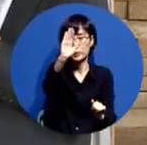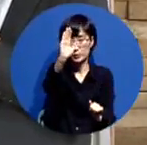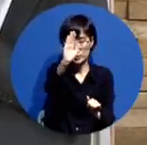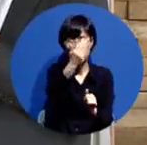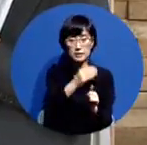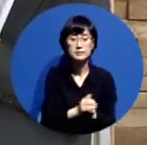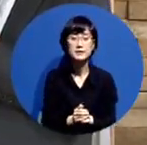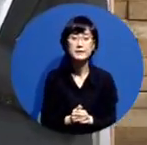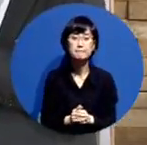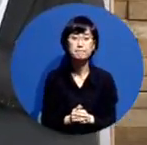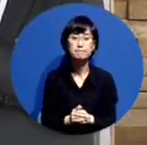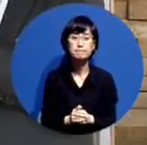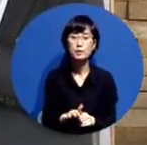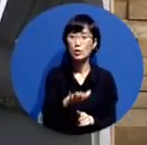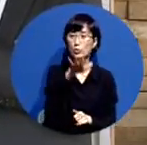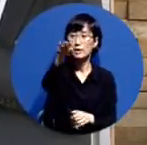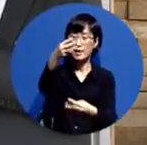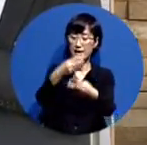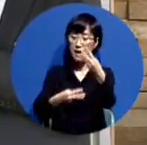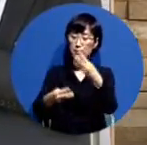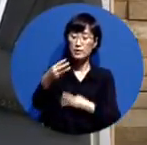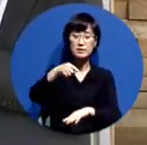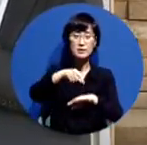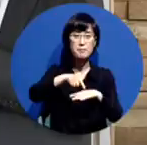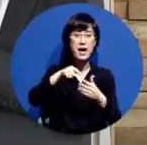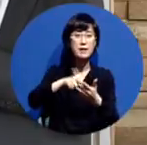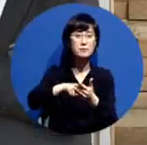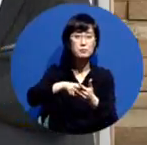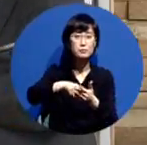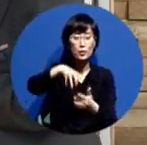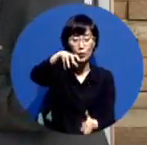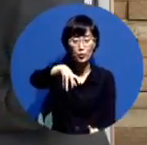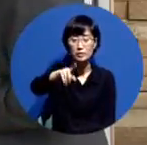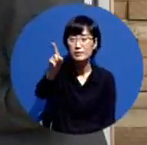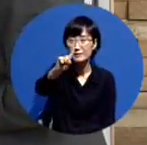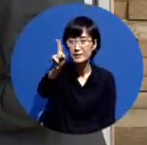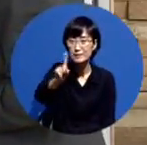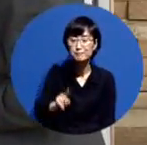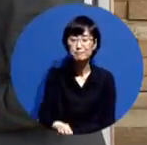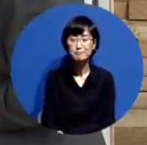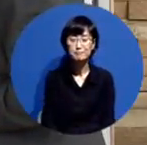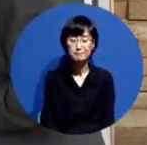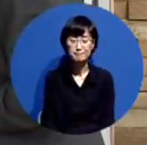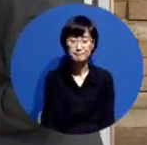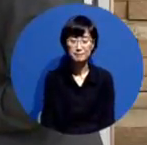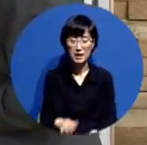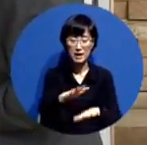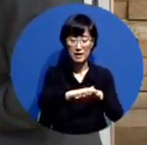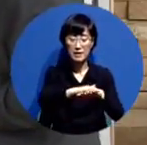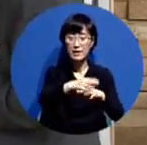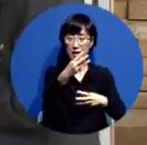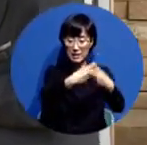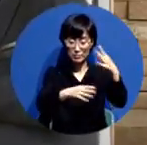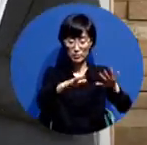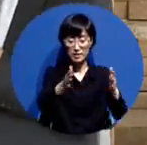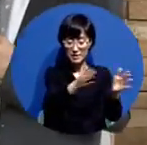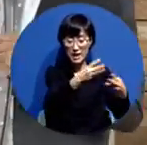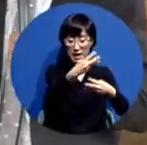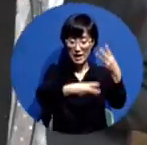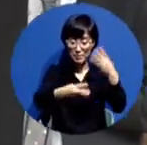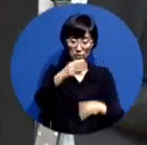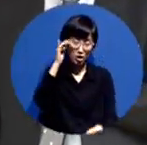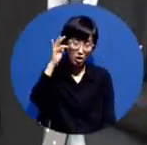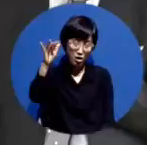러분우리렘넌트의마음이어디있어야될까요 各位我们的 remnant 你们的心应该在什么地方呢 학업에있는것이당연